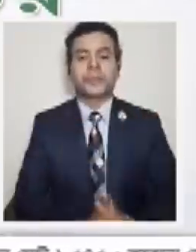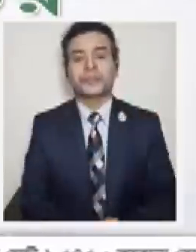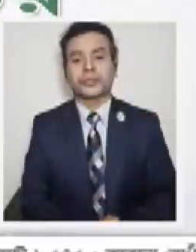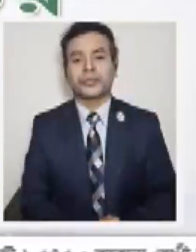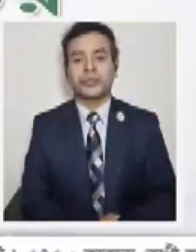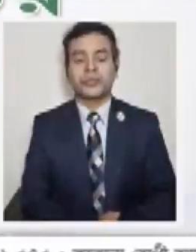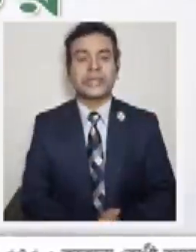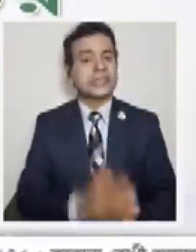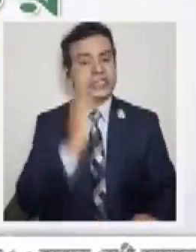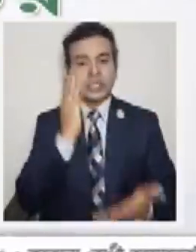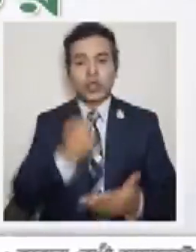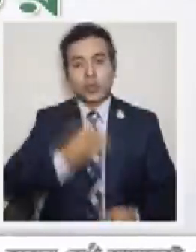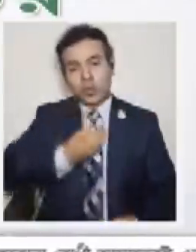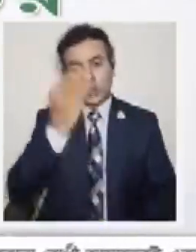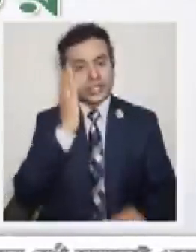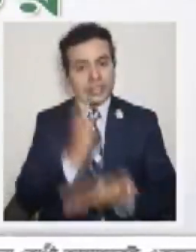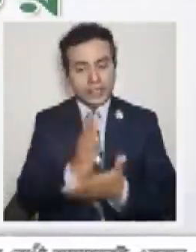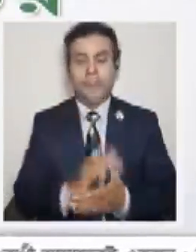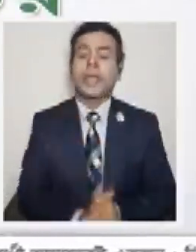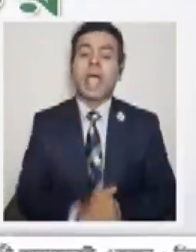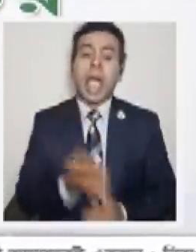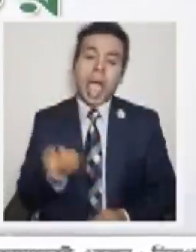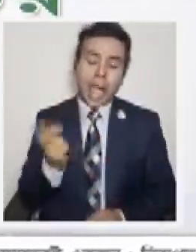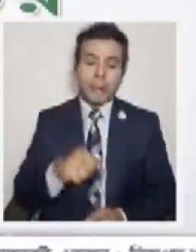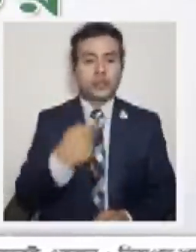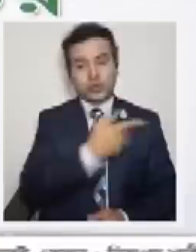রিপোর্ট 22 জুন 2020।